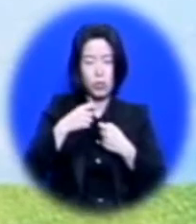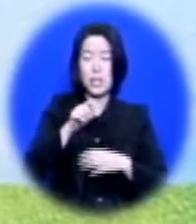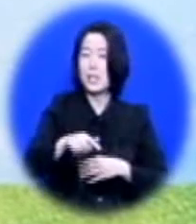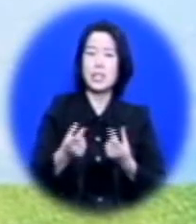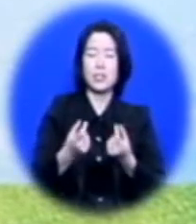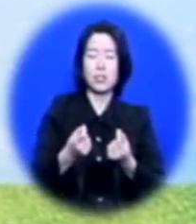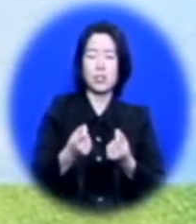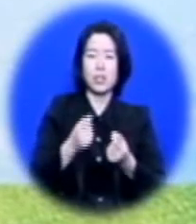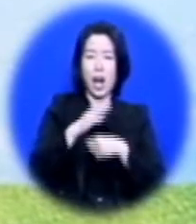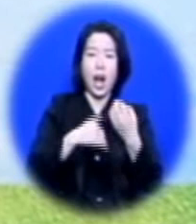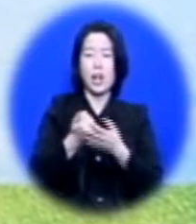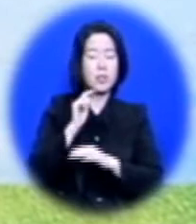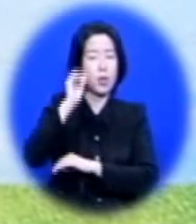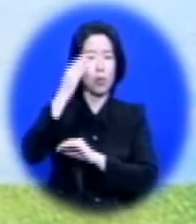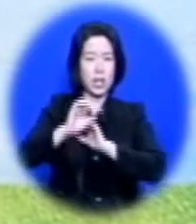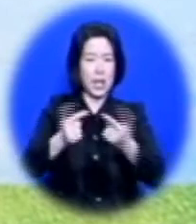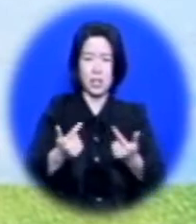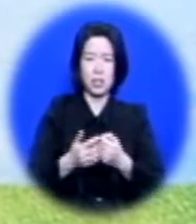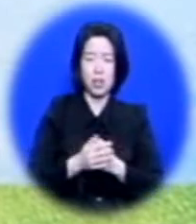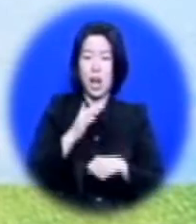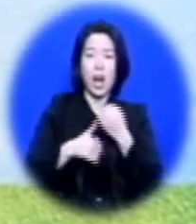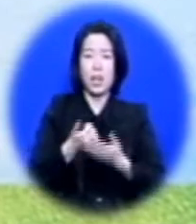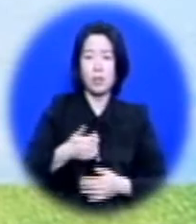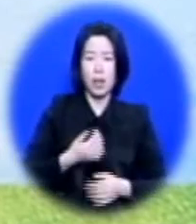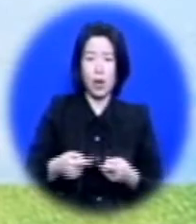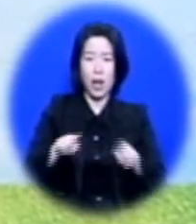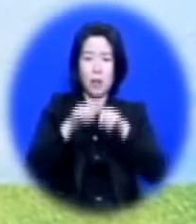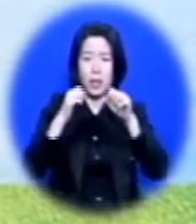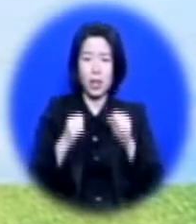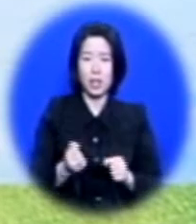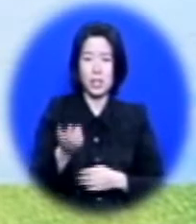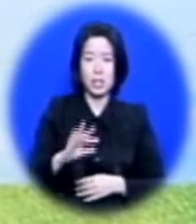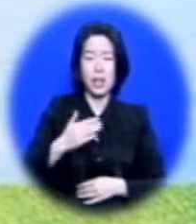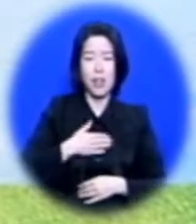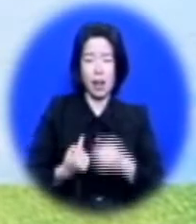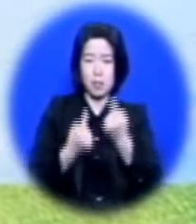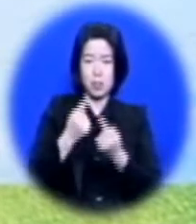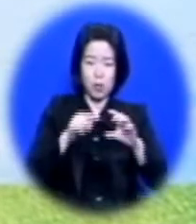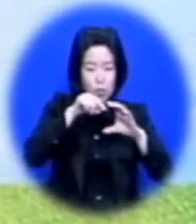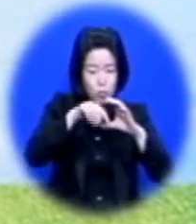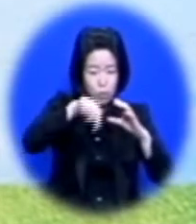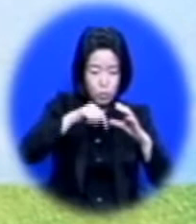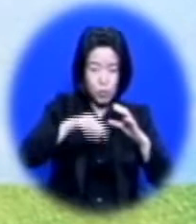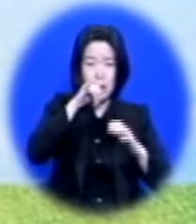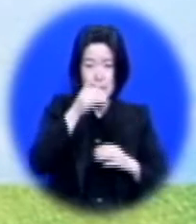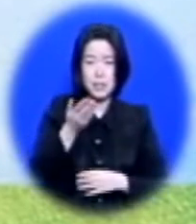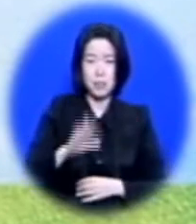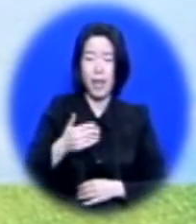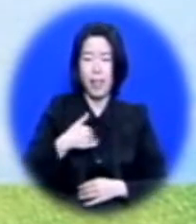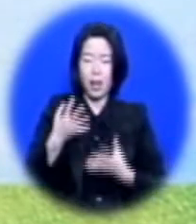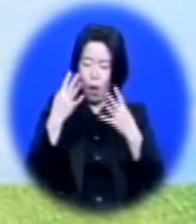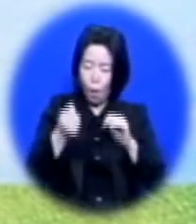이걸 하나님의 영광이 아니라는 것 하나님이 나와 같이 계신데 내가 비록 굴 속에 있지만 내가